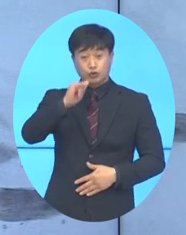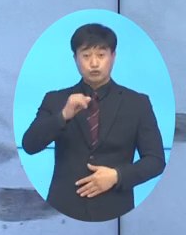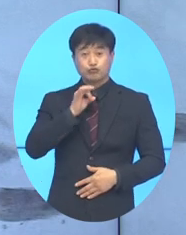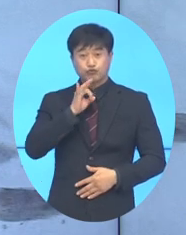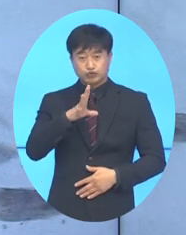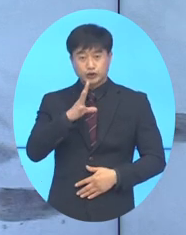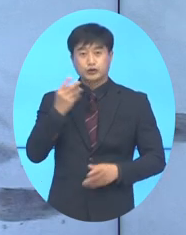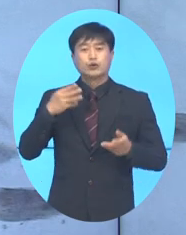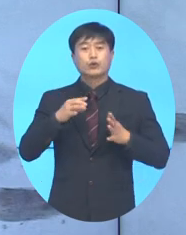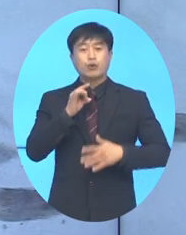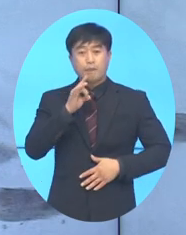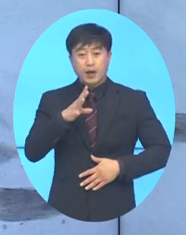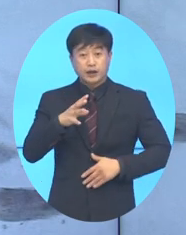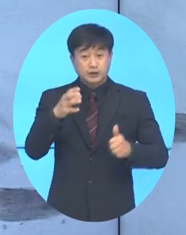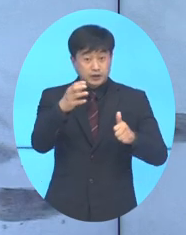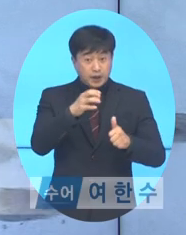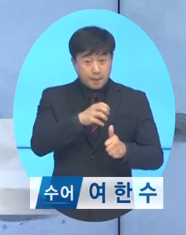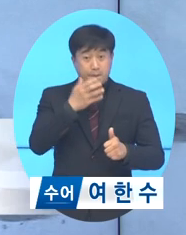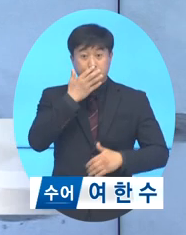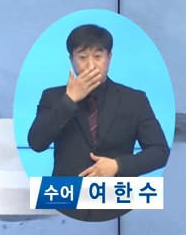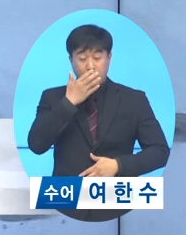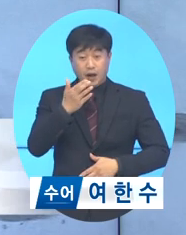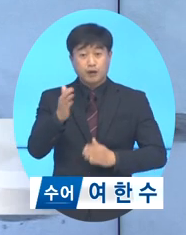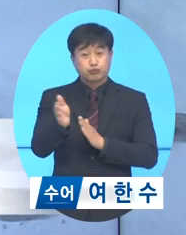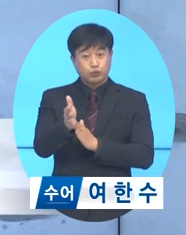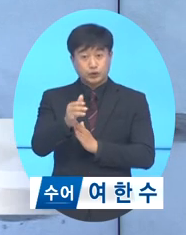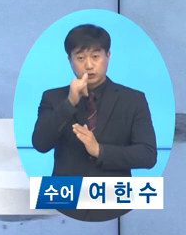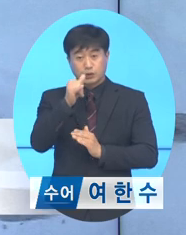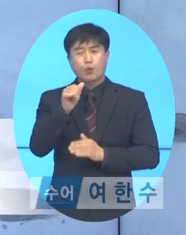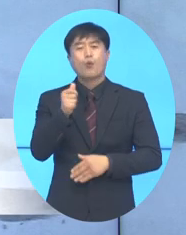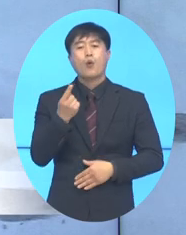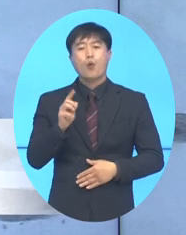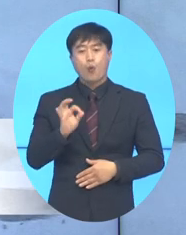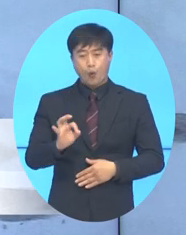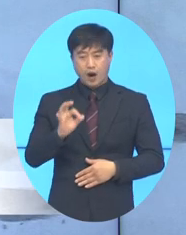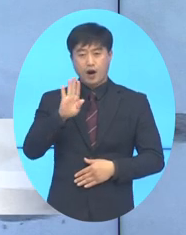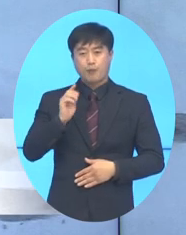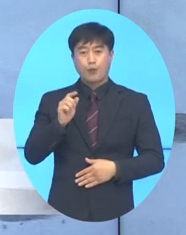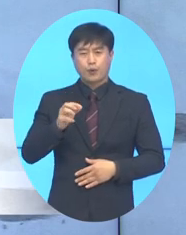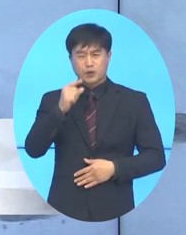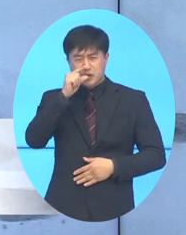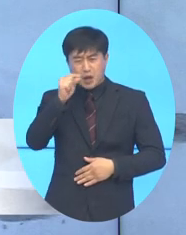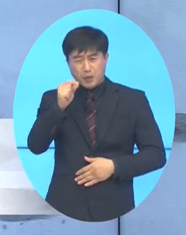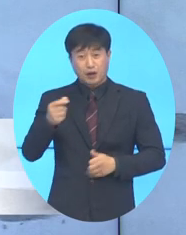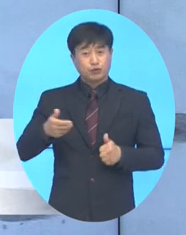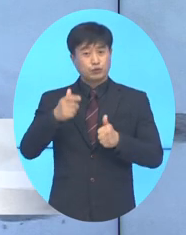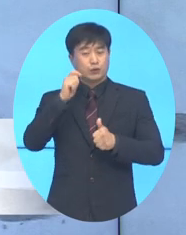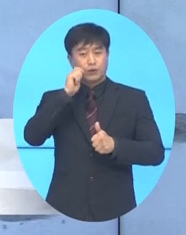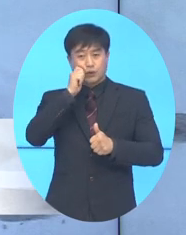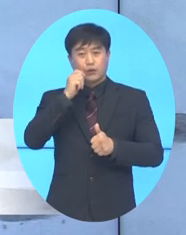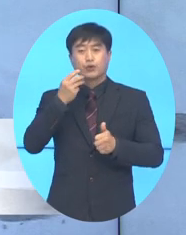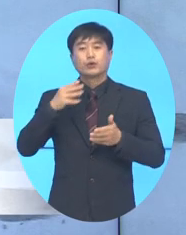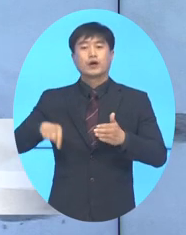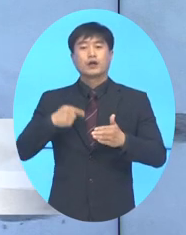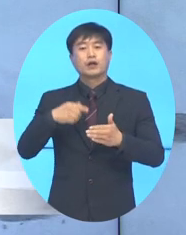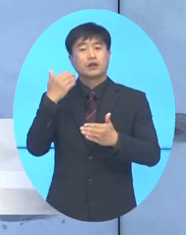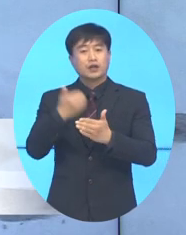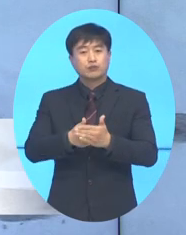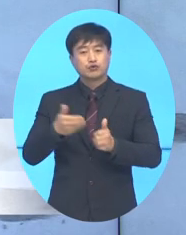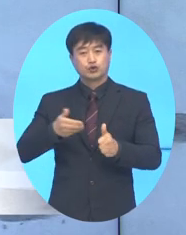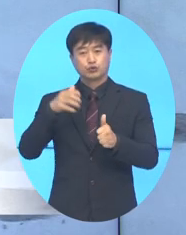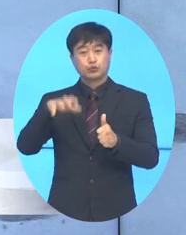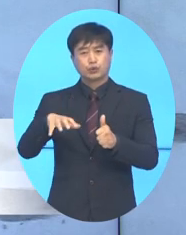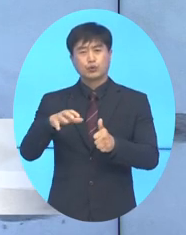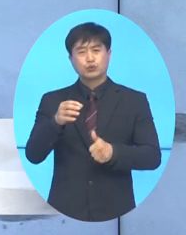전국에서 유일하게 경기도에서만 잡히는 고급 어종이 있습니다. 황복인데요. 예민한 어종으로 양식이 까다로워 도내 남아있는 황복